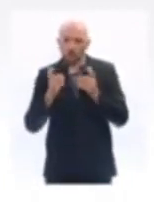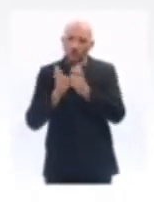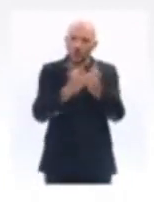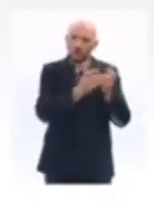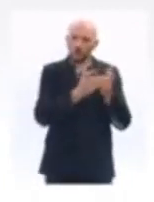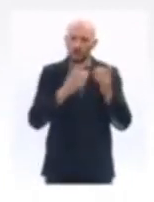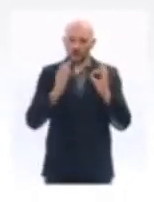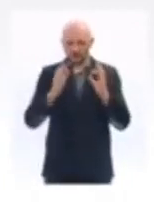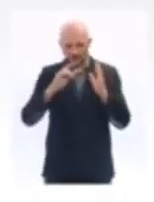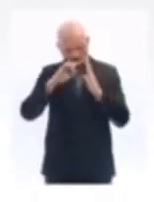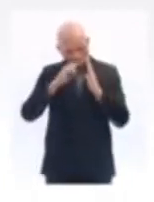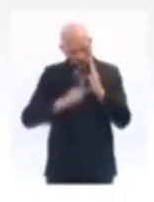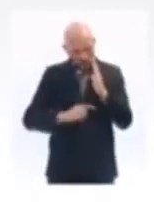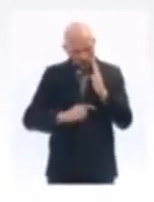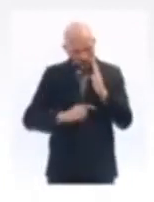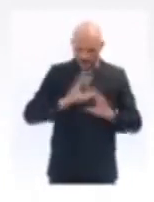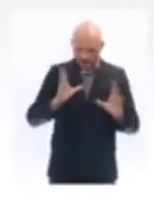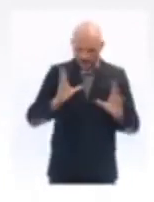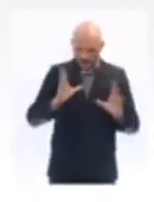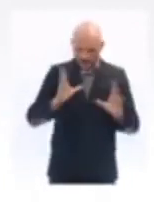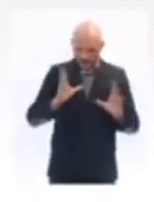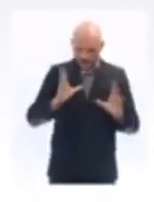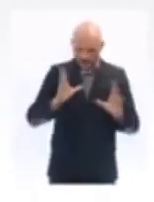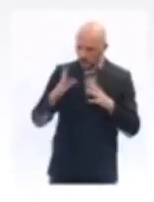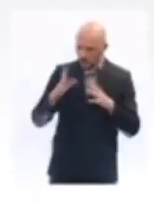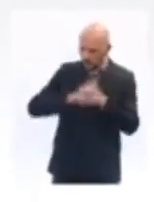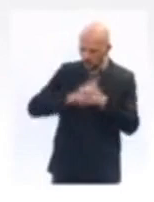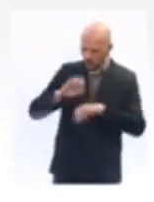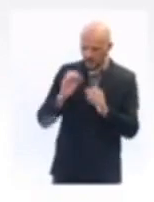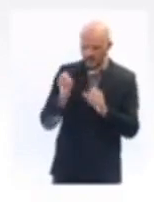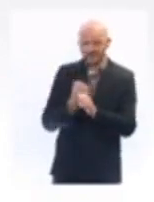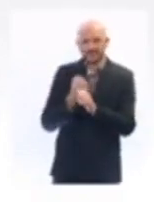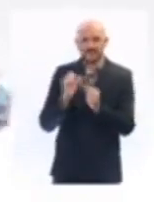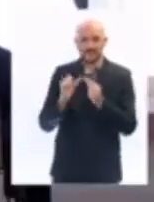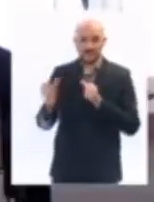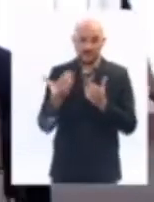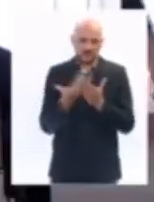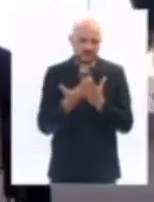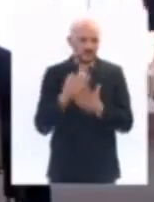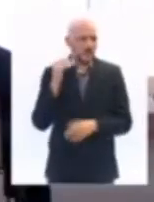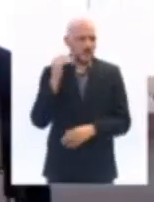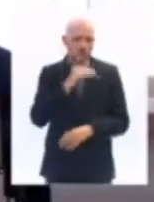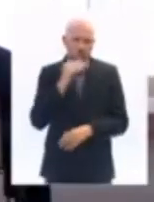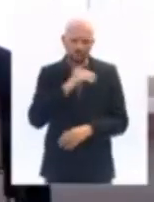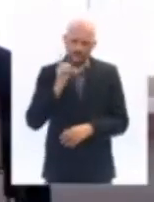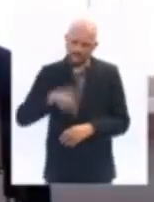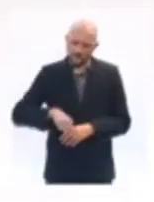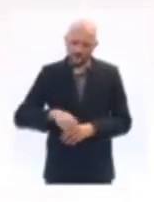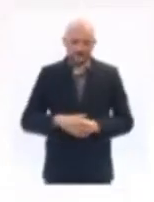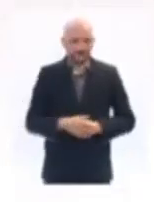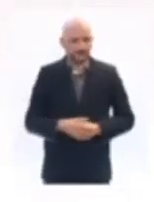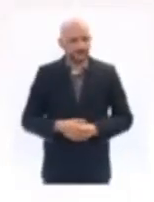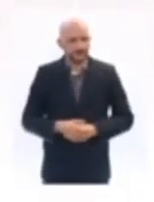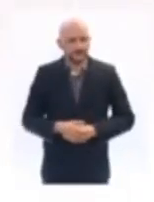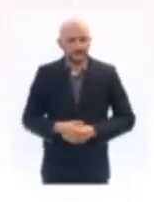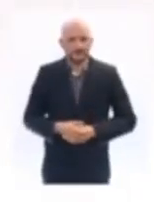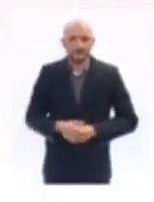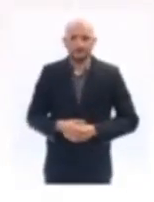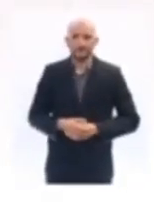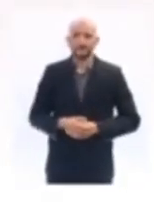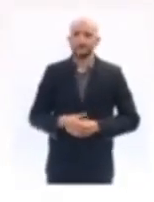aurions inévitablement, quel que soit le degré de préparation de chaque établissement. Donc il ne faut pas sous-estimer les problèmes que pose le